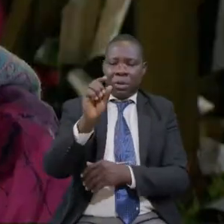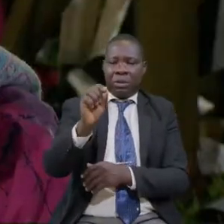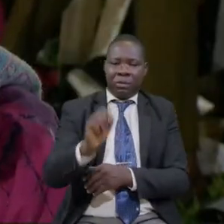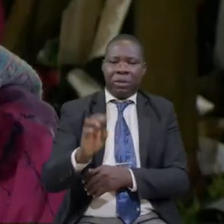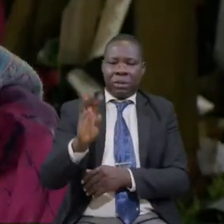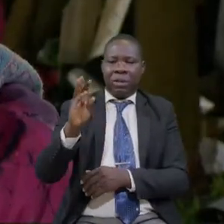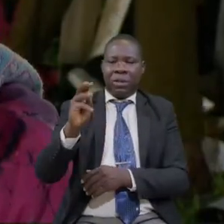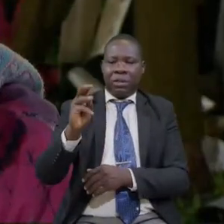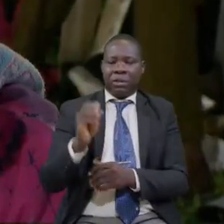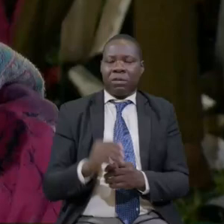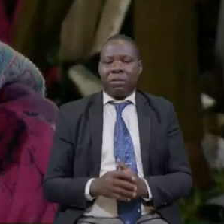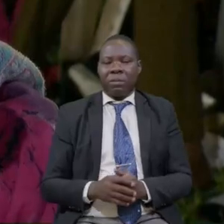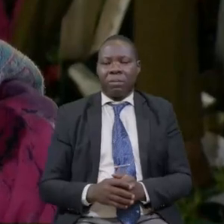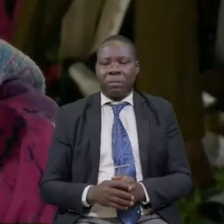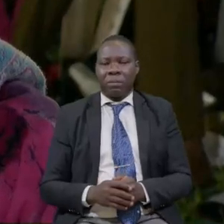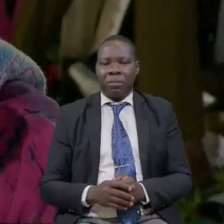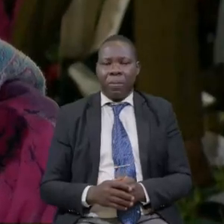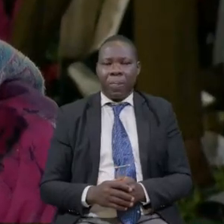Ésaïe 1,